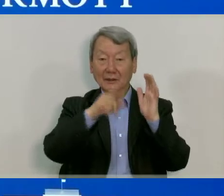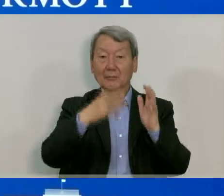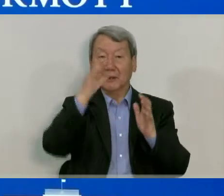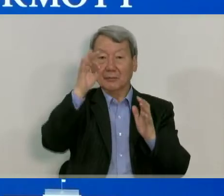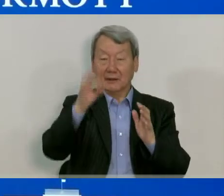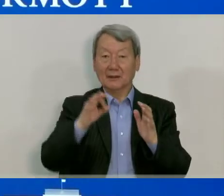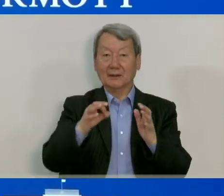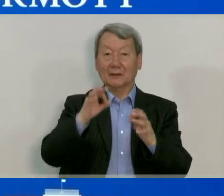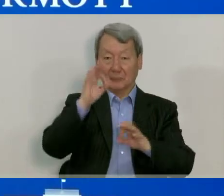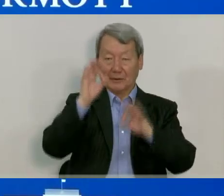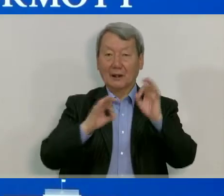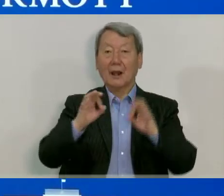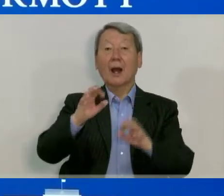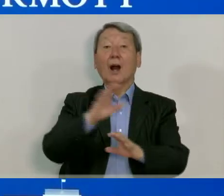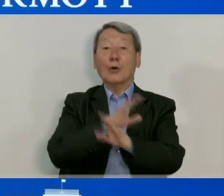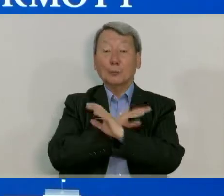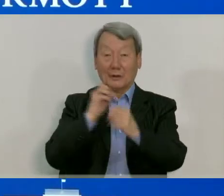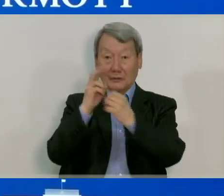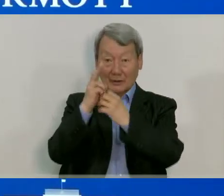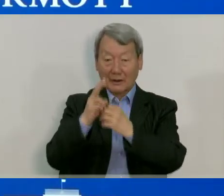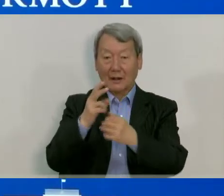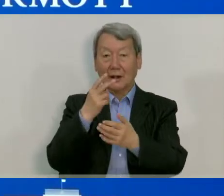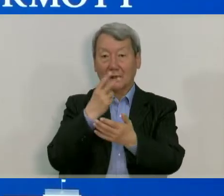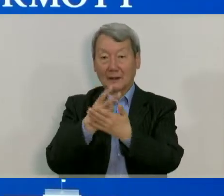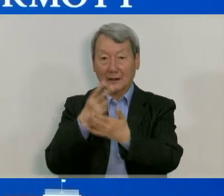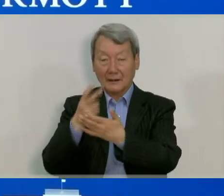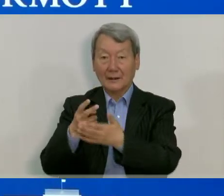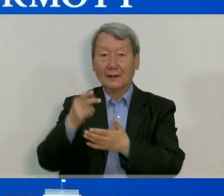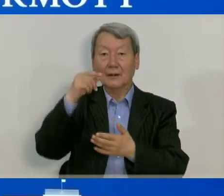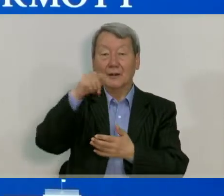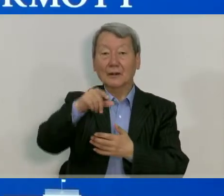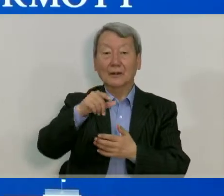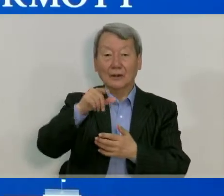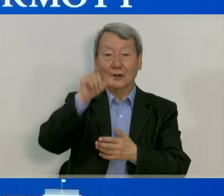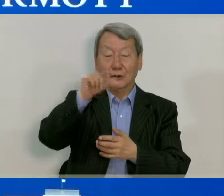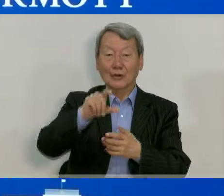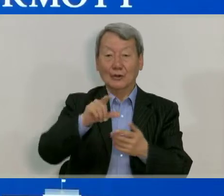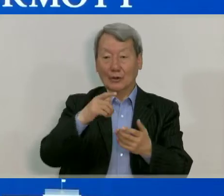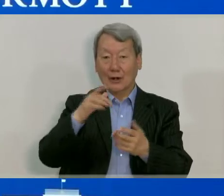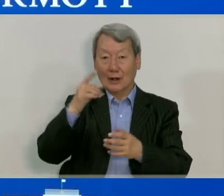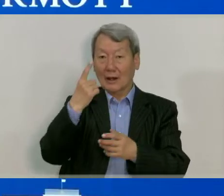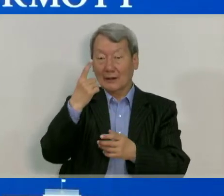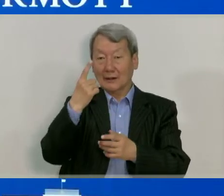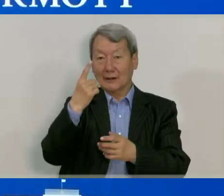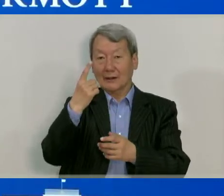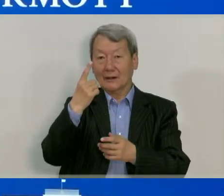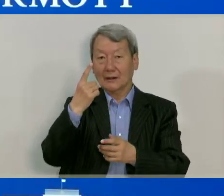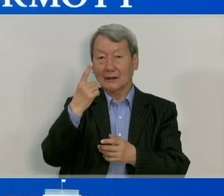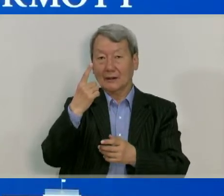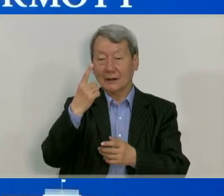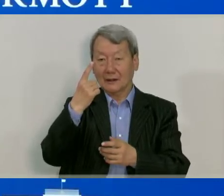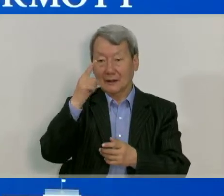70,5%. Умерло 12, показатель летальности составил